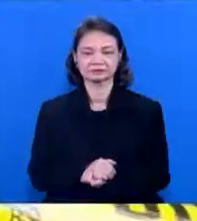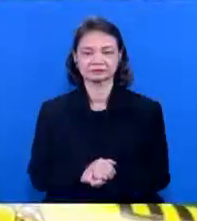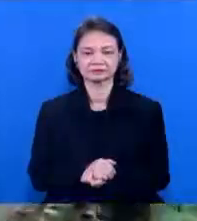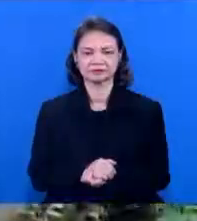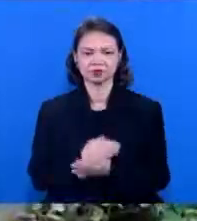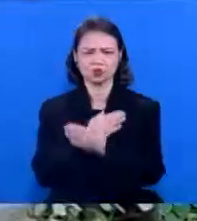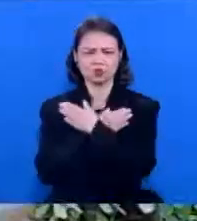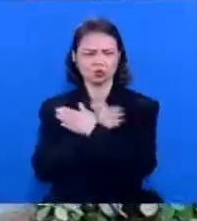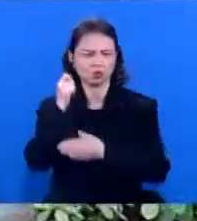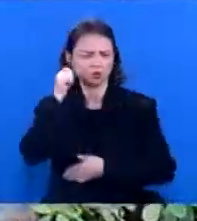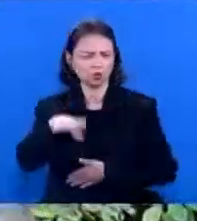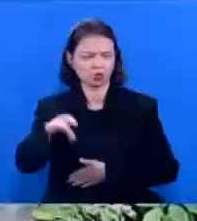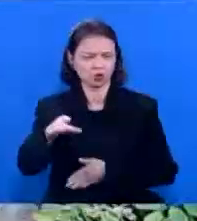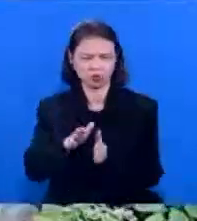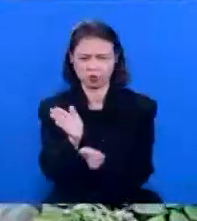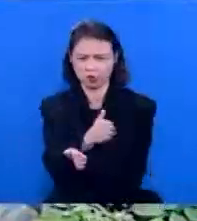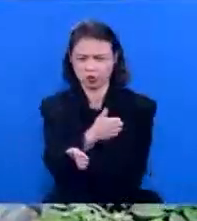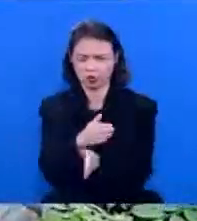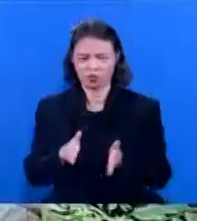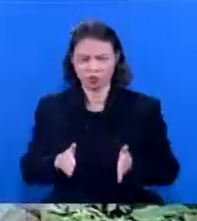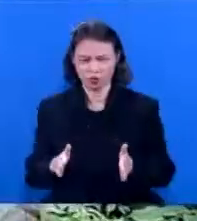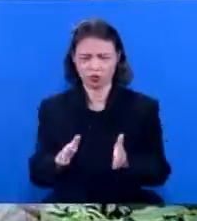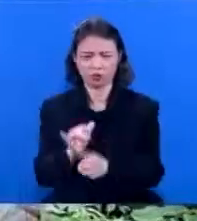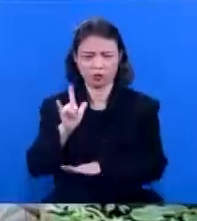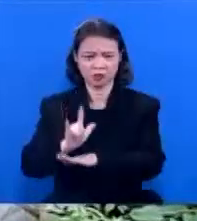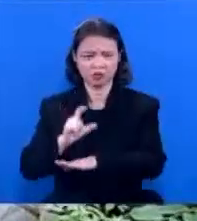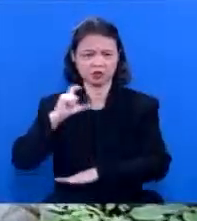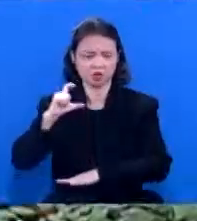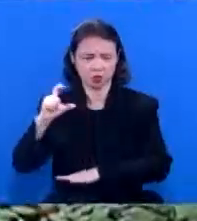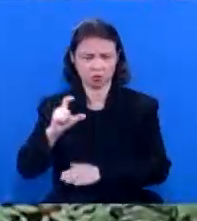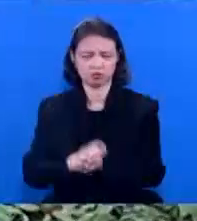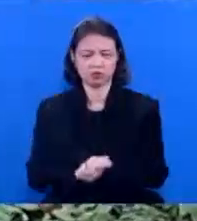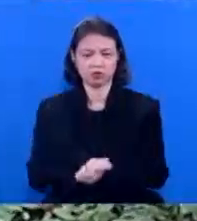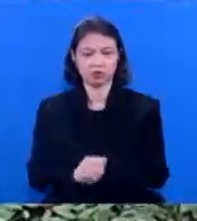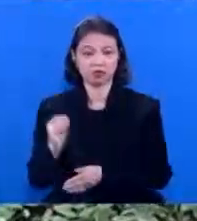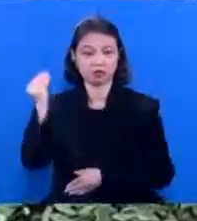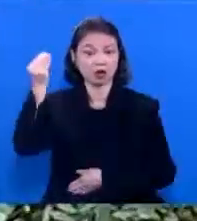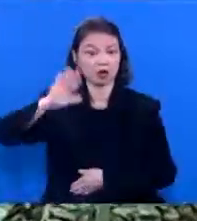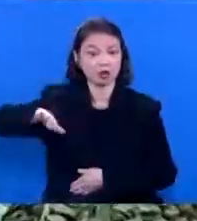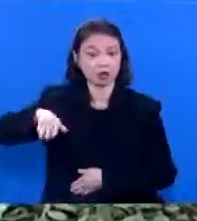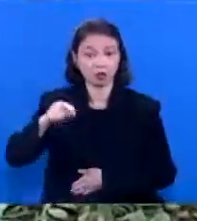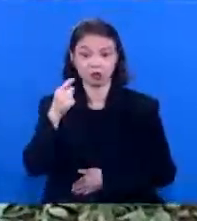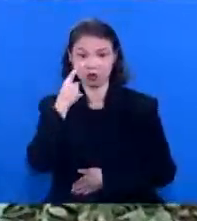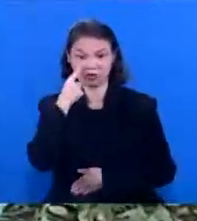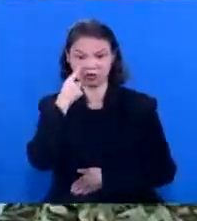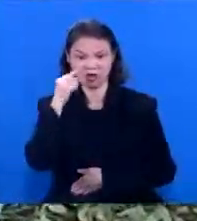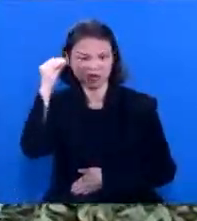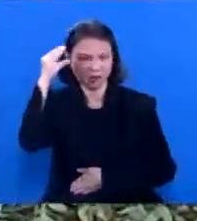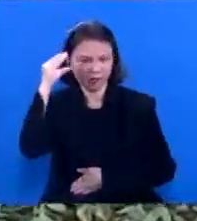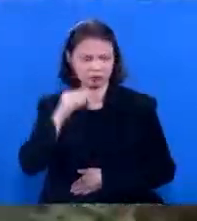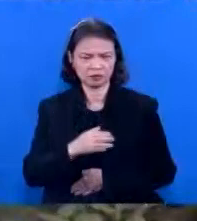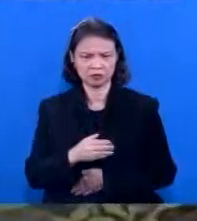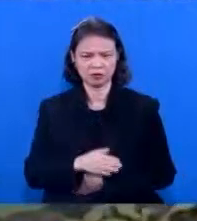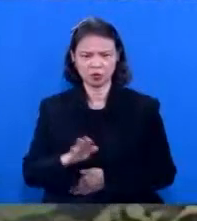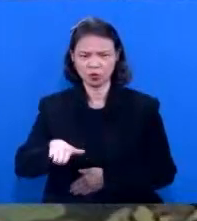Jasad wanita ini ditemukan di bahu Jalan Raya Bekasi, Kelurahan Cakung Barat, Kecamatan Cakung, Jakarta Timur, Selasa pagi. Korban tewas dengan